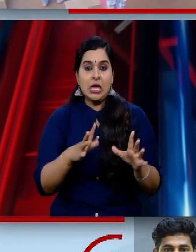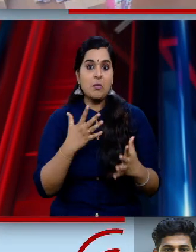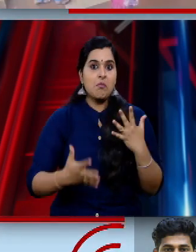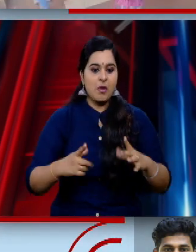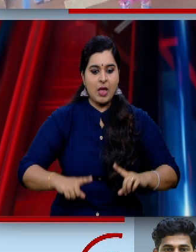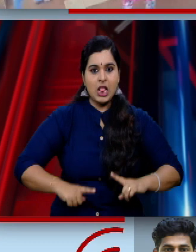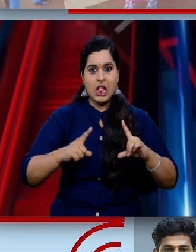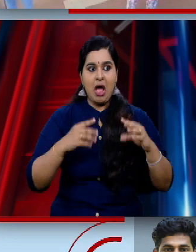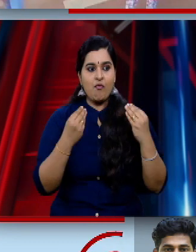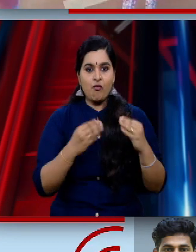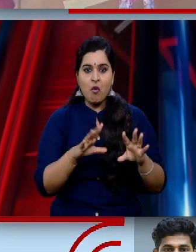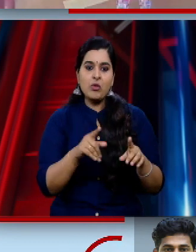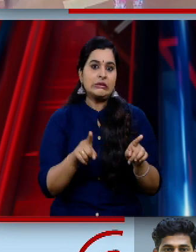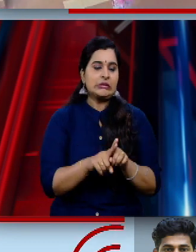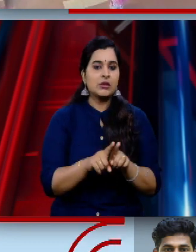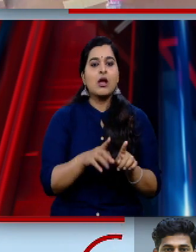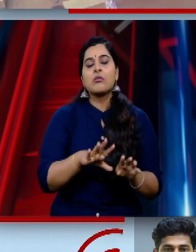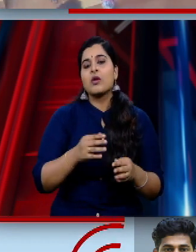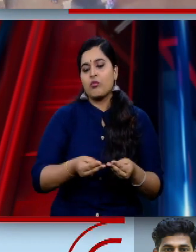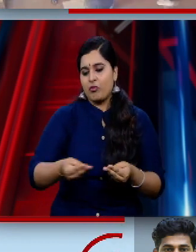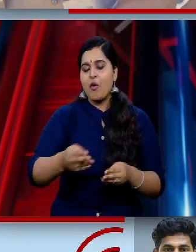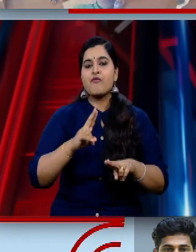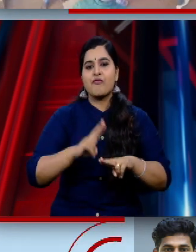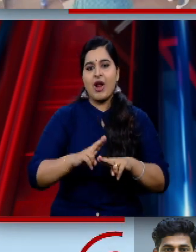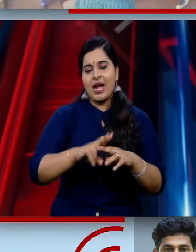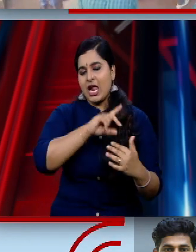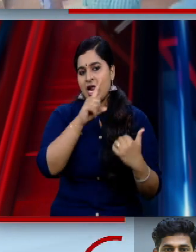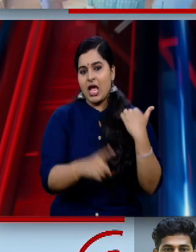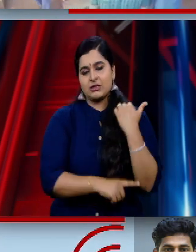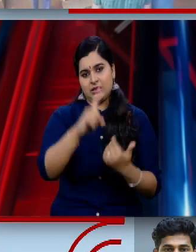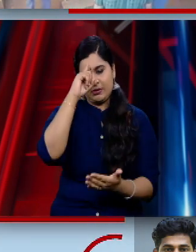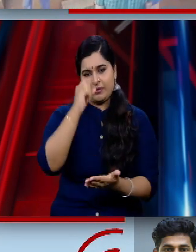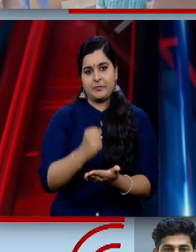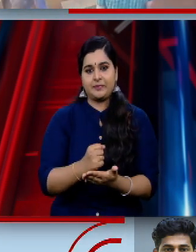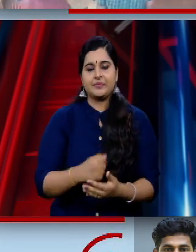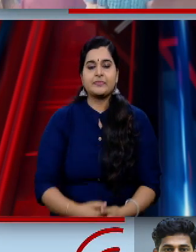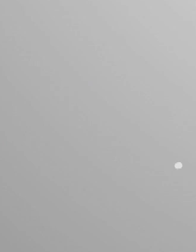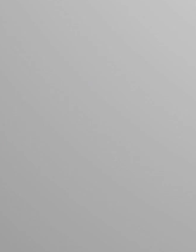ഇതിൽ തീരുമാനം, ജാമ്യം നൽകണമെന്ന കാര്യത്തിൽ തീരുമാനം വെള്ളിയാഴ്ചയാകും കോടതി ഉത്തരവായി ഇറക്കുക. ശരി.